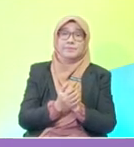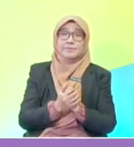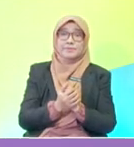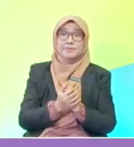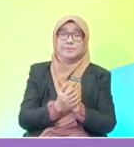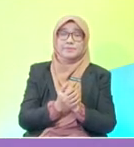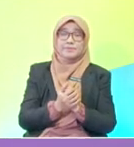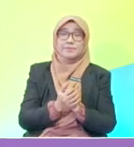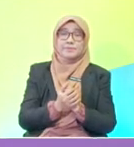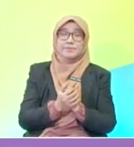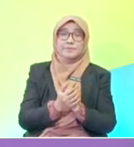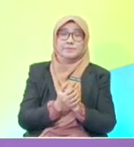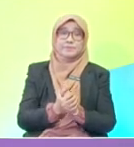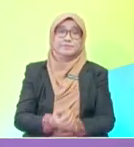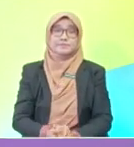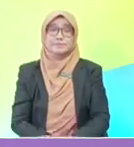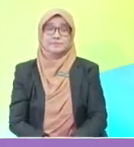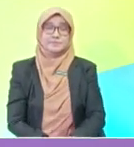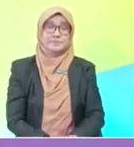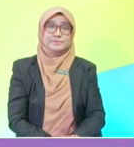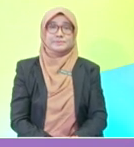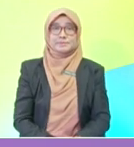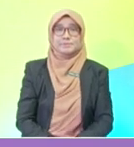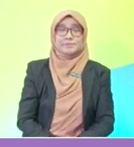kejap. Cikgu bagi kat Abang Fizi satu.